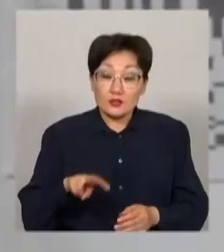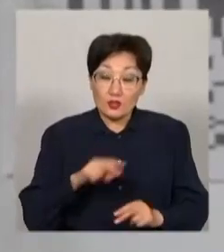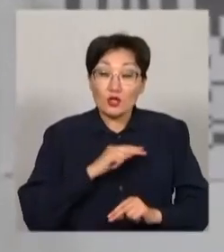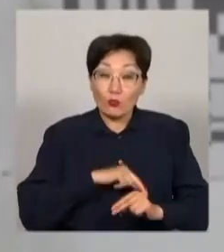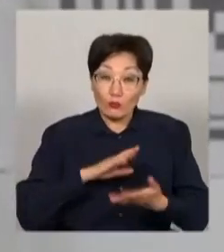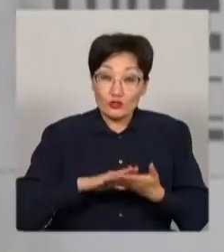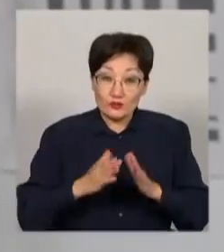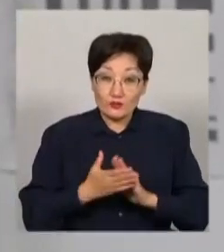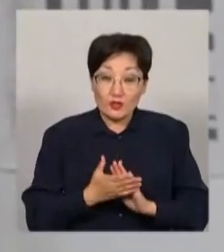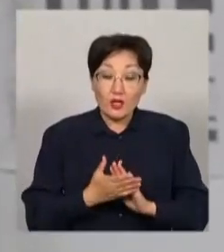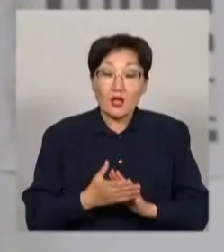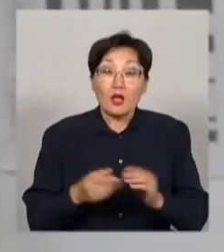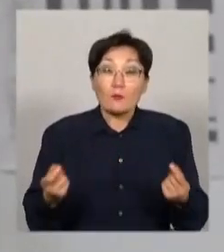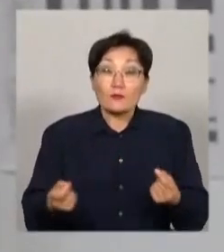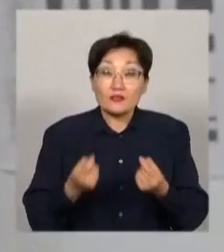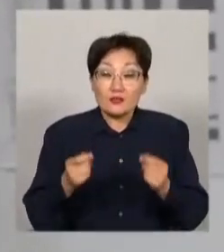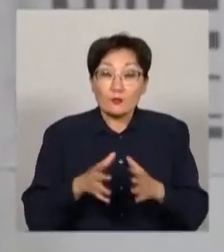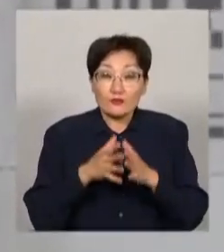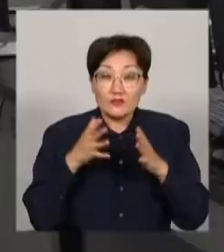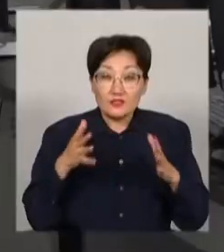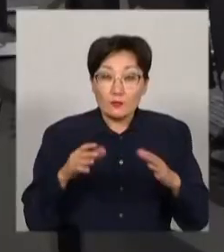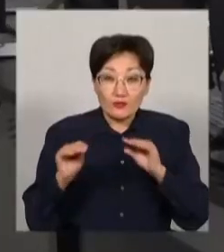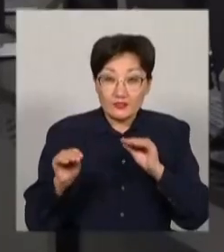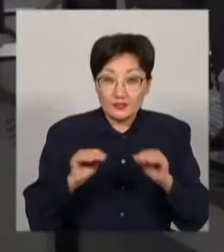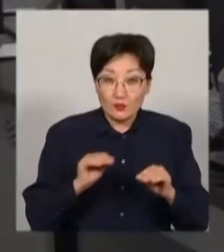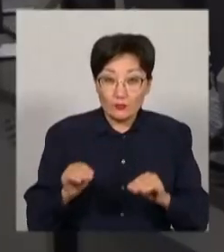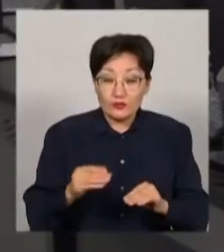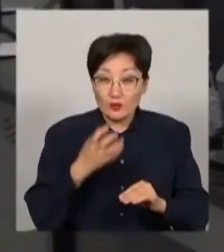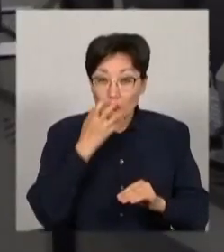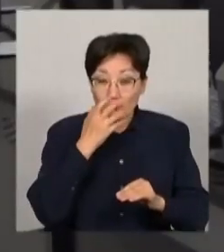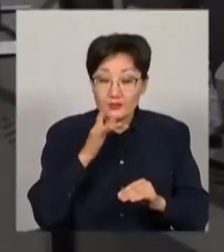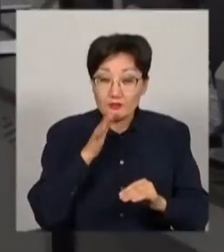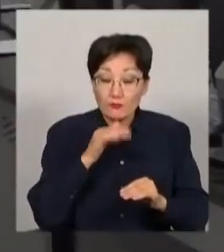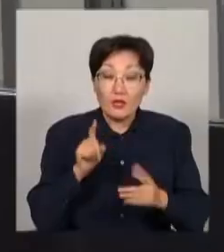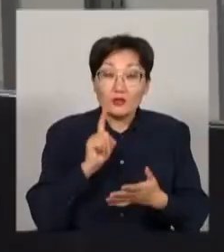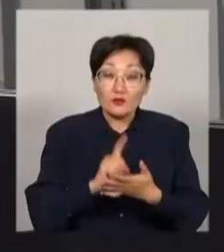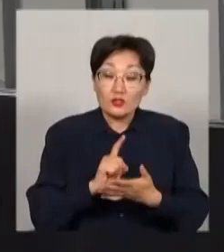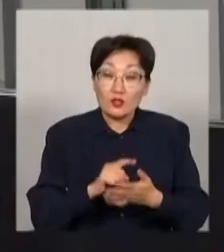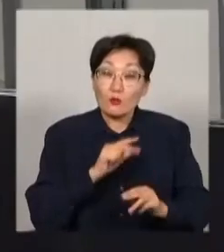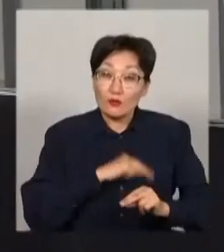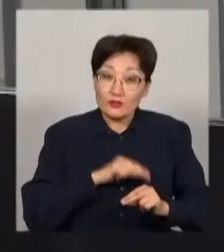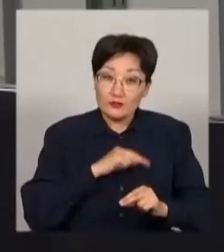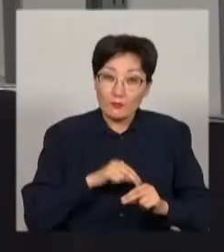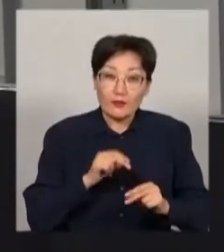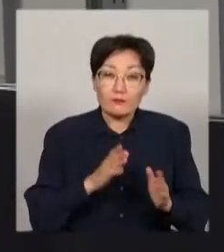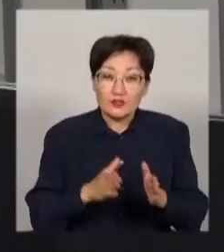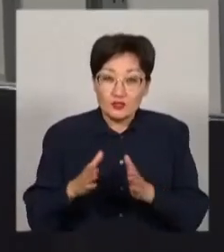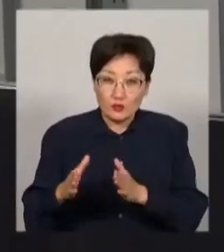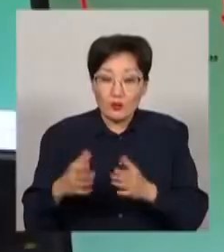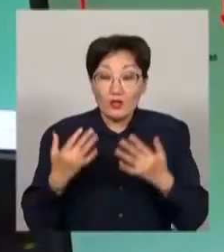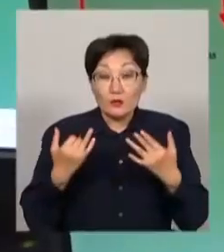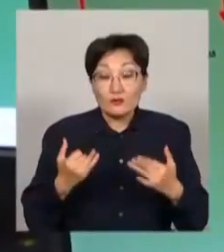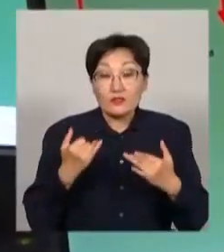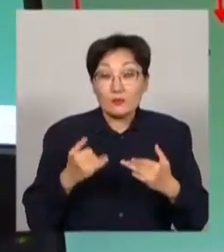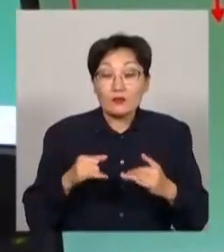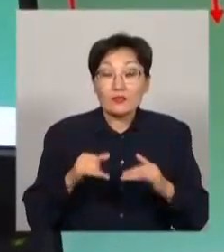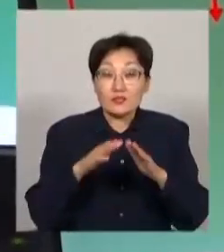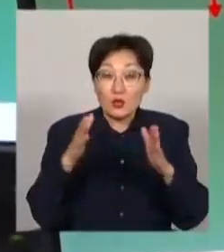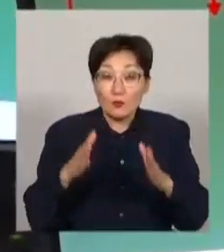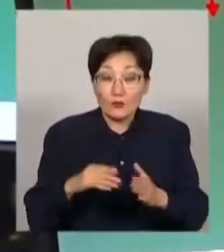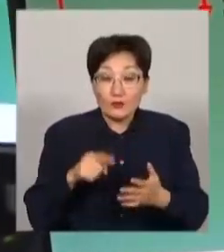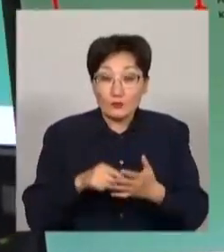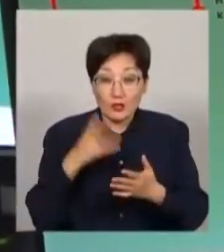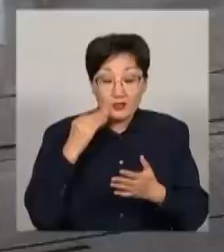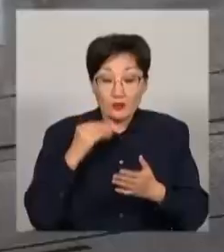от мелких деталей до крупных агрегатов к отопительному сезону все должно работать без нареканий потому уже сейчас на котельных алматы